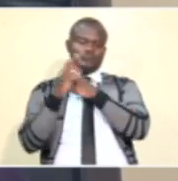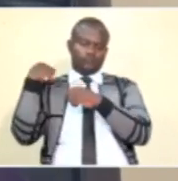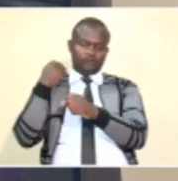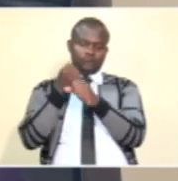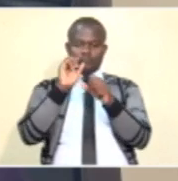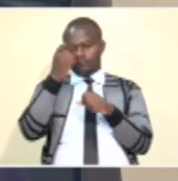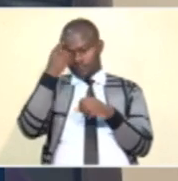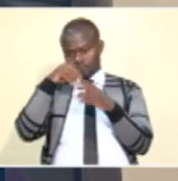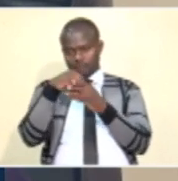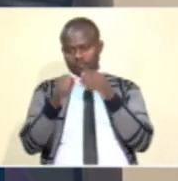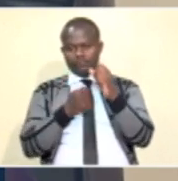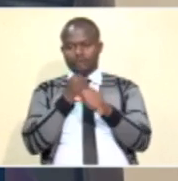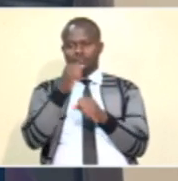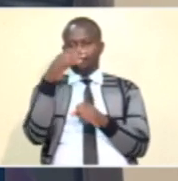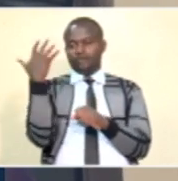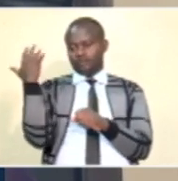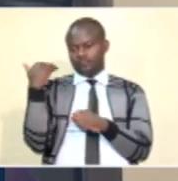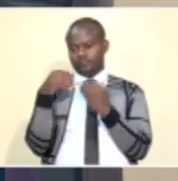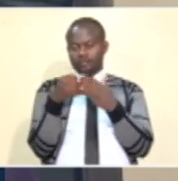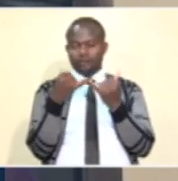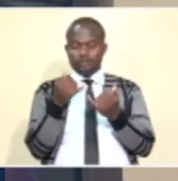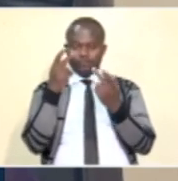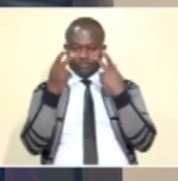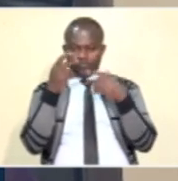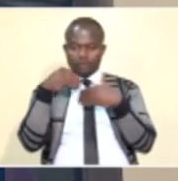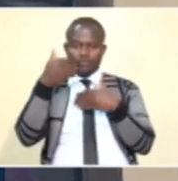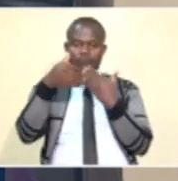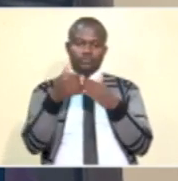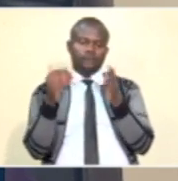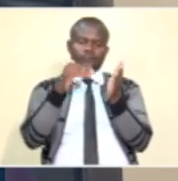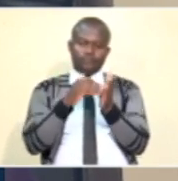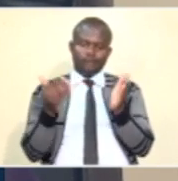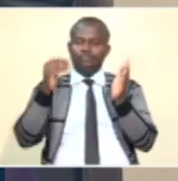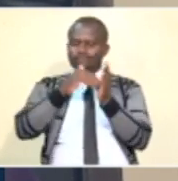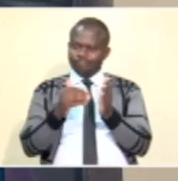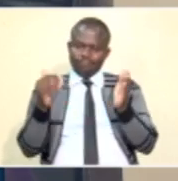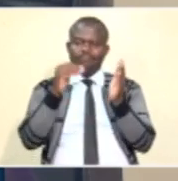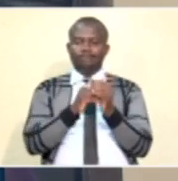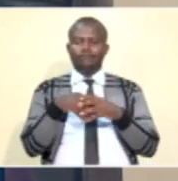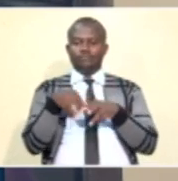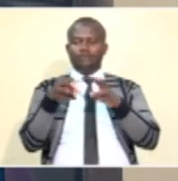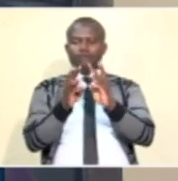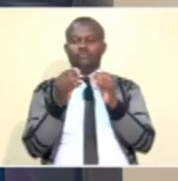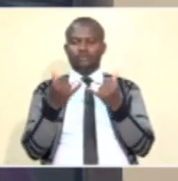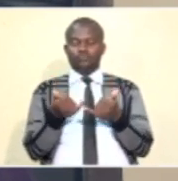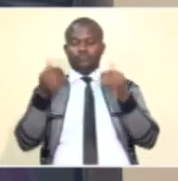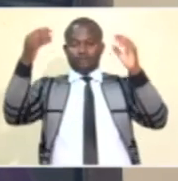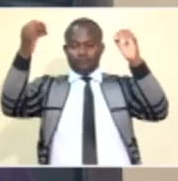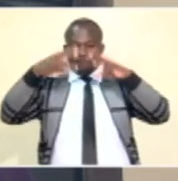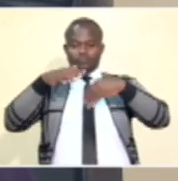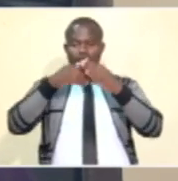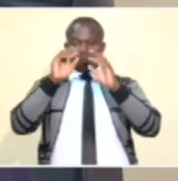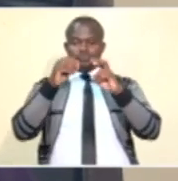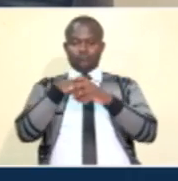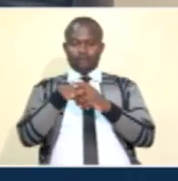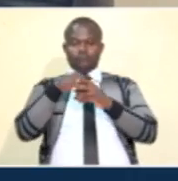abakozi ba Leta mu myaka 5 ishize, ubona abigenda bigaruka ku buryo bigaragara ko